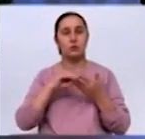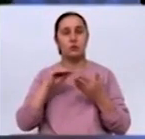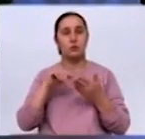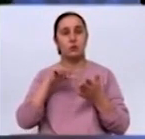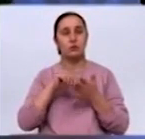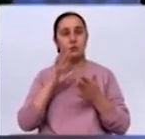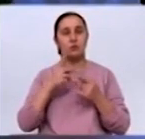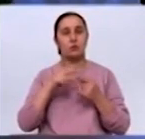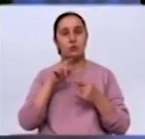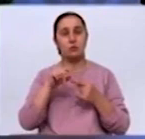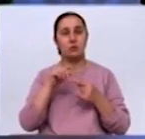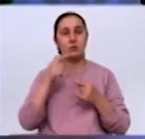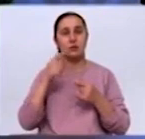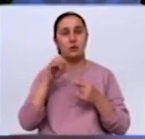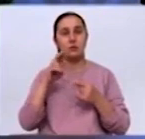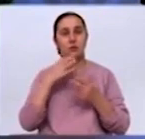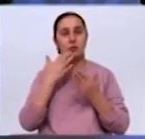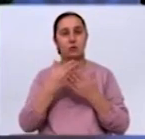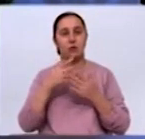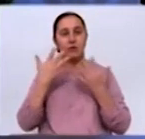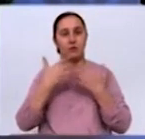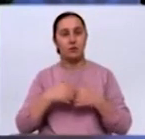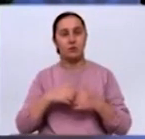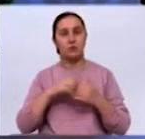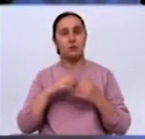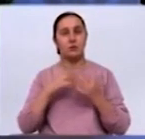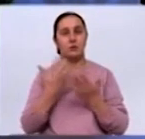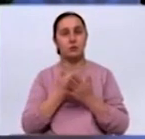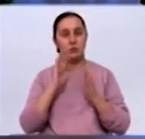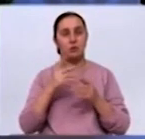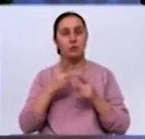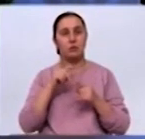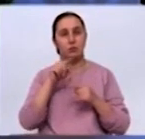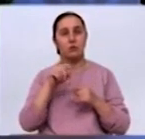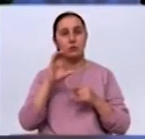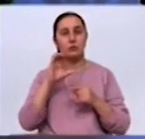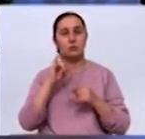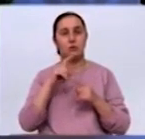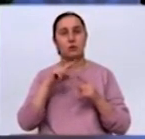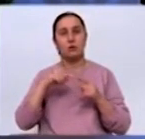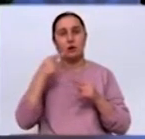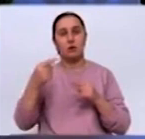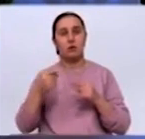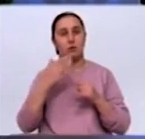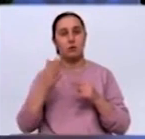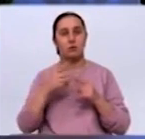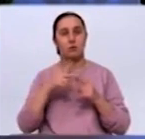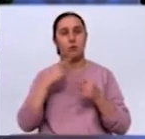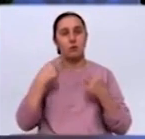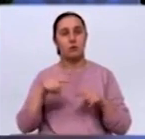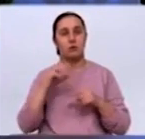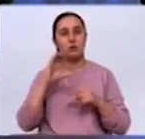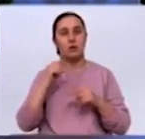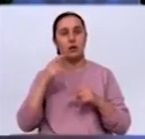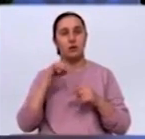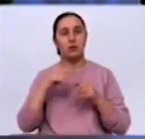üstüge bassangiz, demek u yerde hipermüracaat avtomatik tarzda hosil boladı ve biz u saytdan keyingi bölümge ve başka